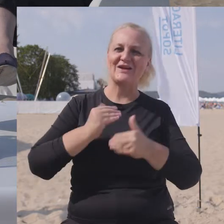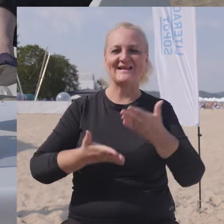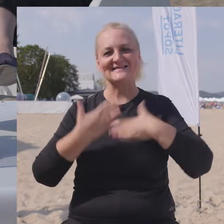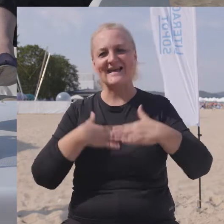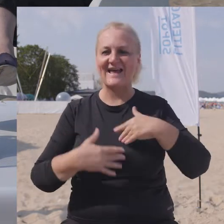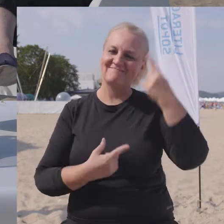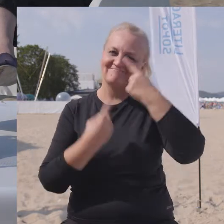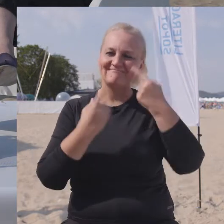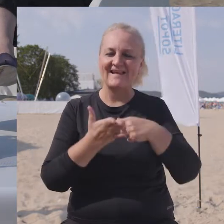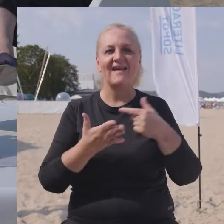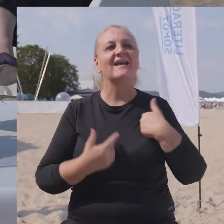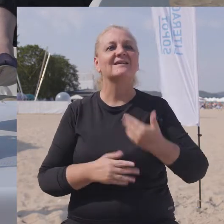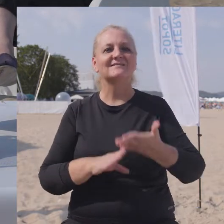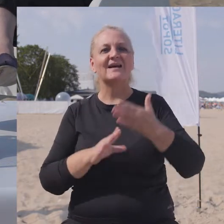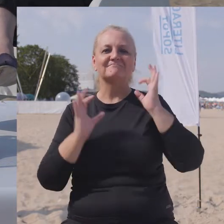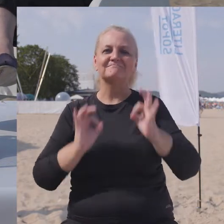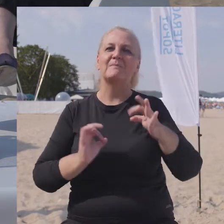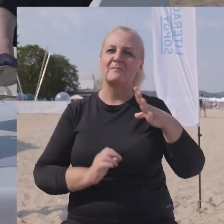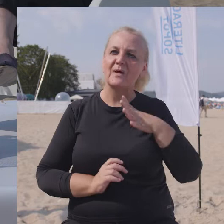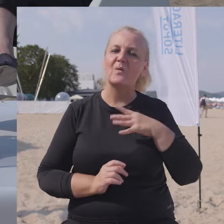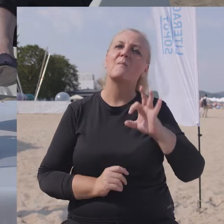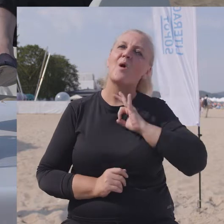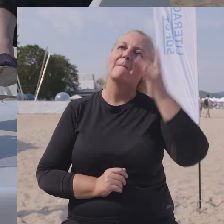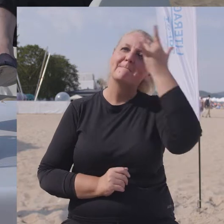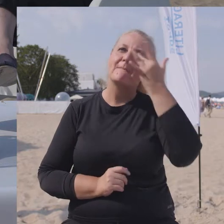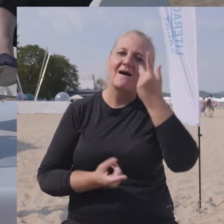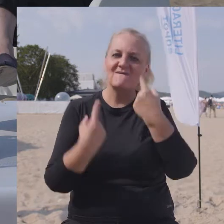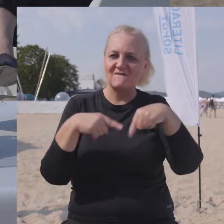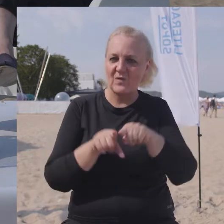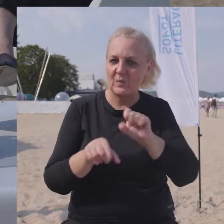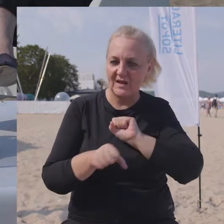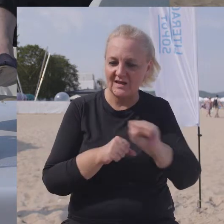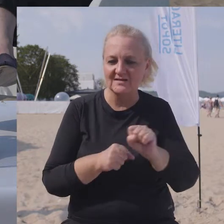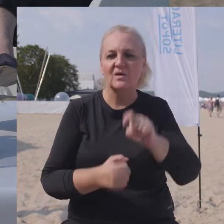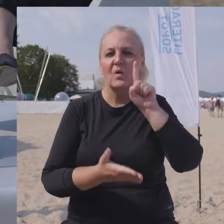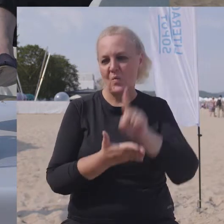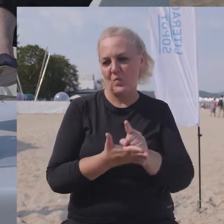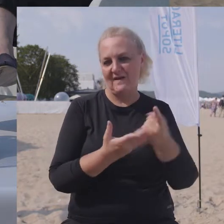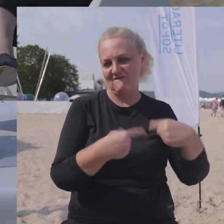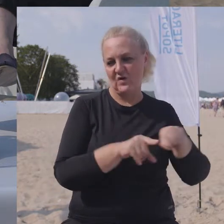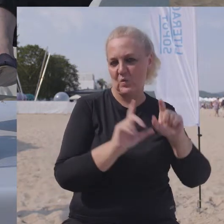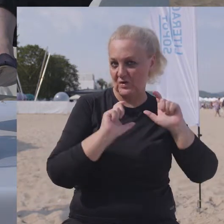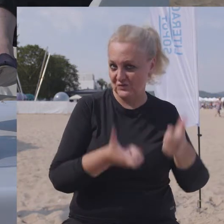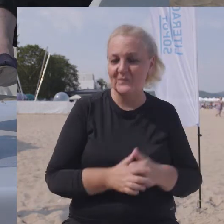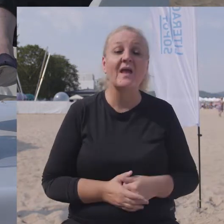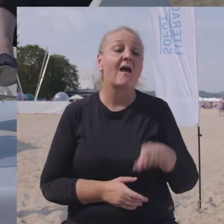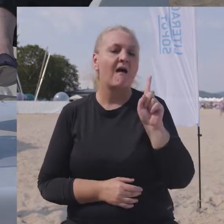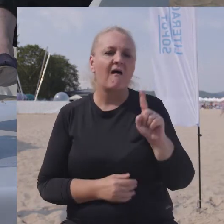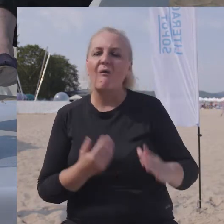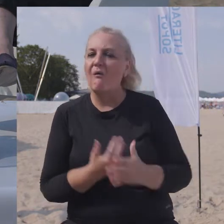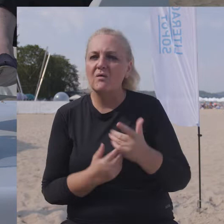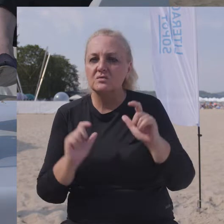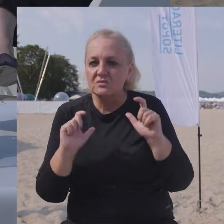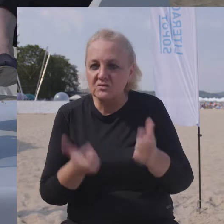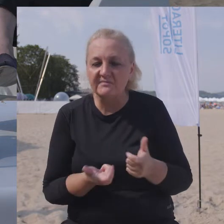tego, co, kim zawsze była i co sobie zamarzyła i co udało jej się zrealizować, ale okazuje się,